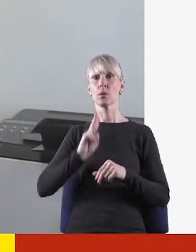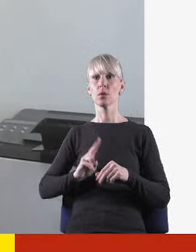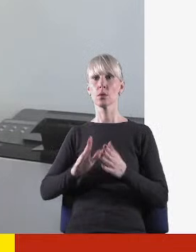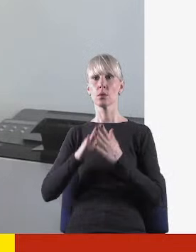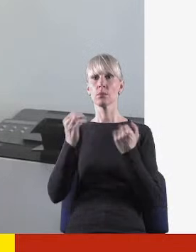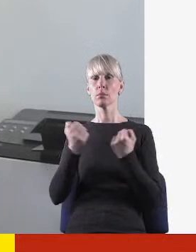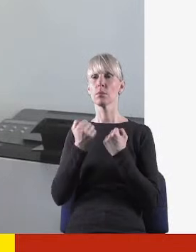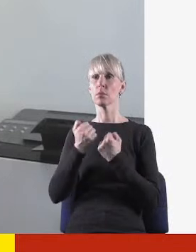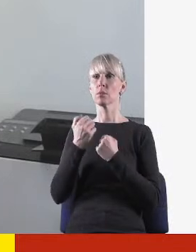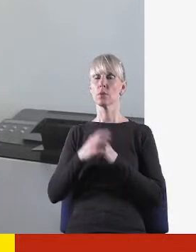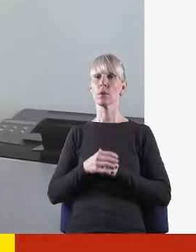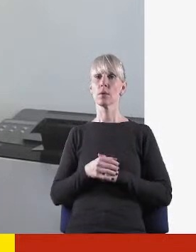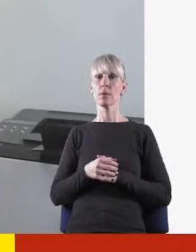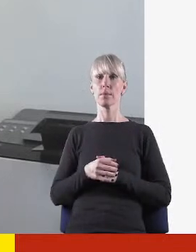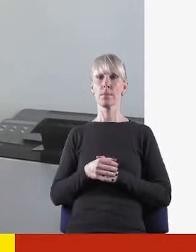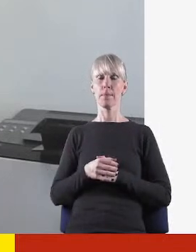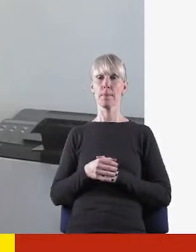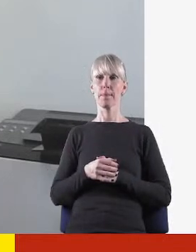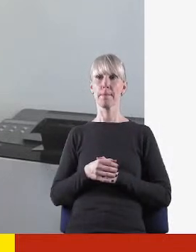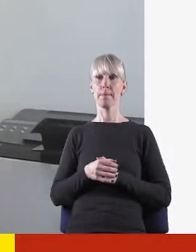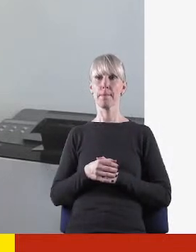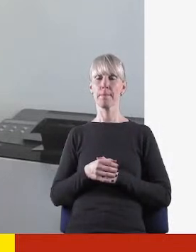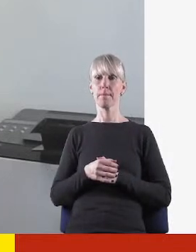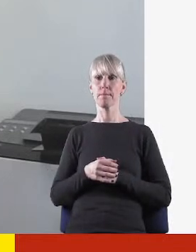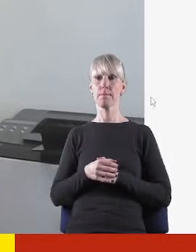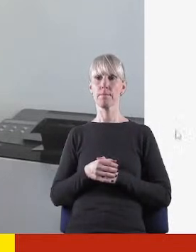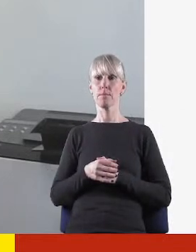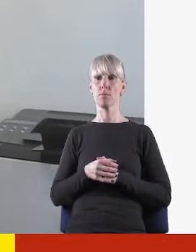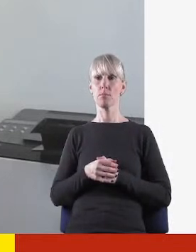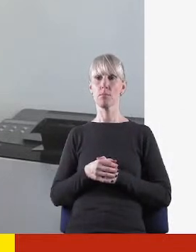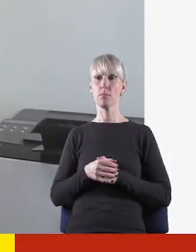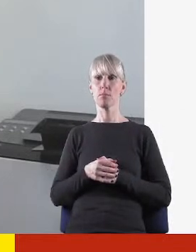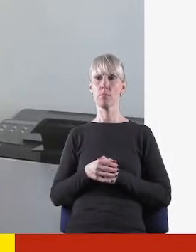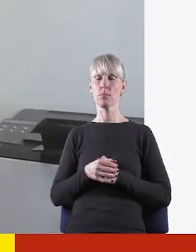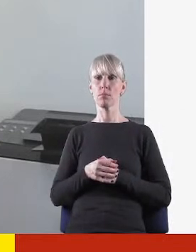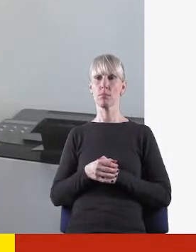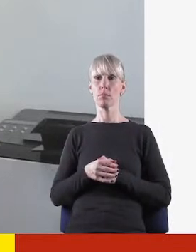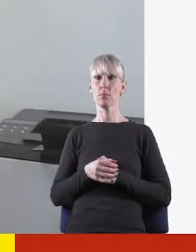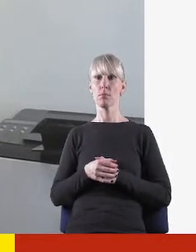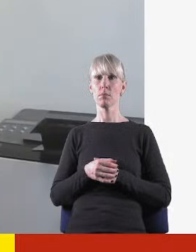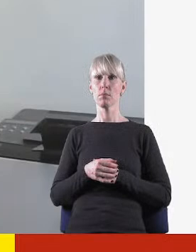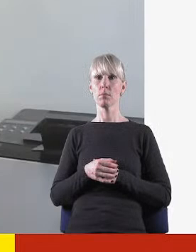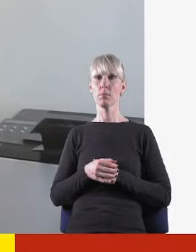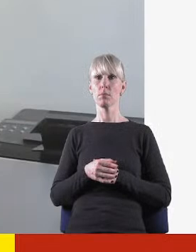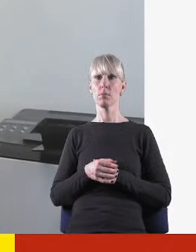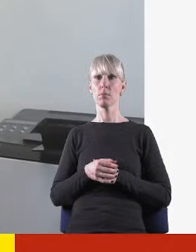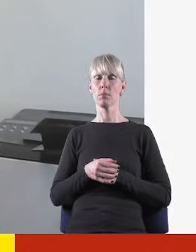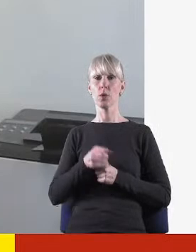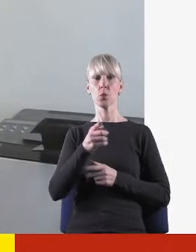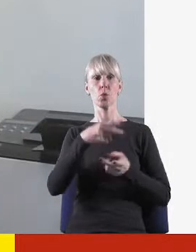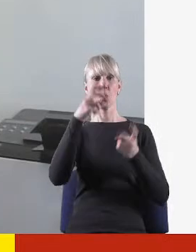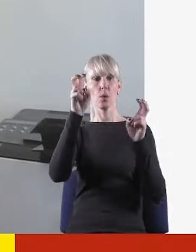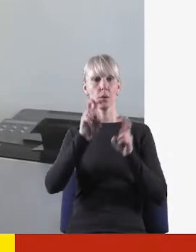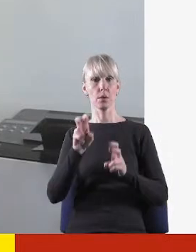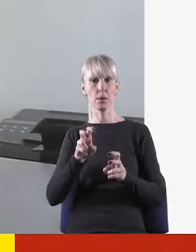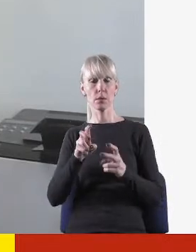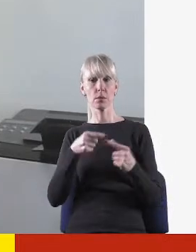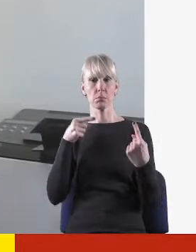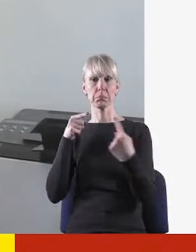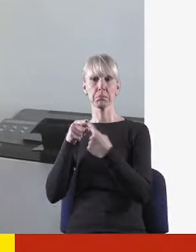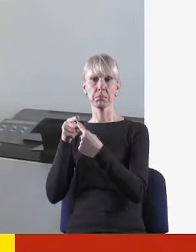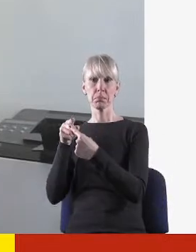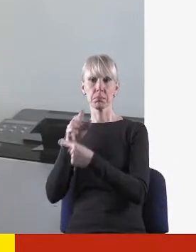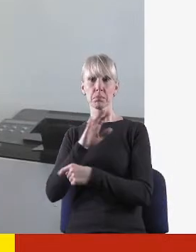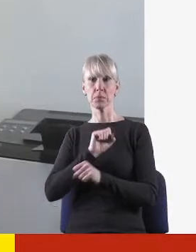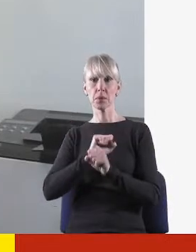przyczyniły się również do tego, że kryzys, z którym mamy do czynienia, czy mieliśmy do